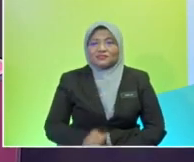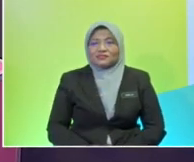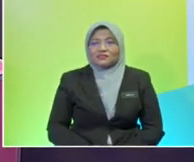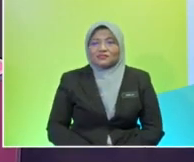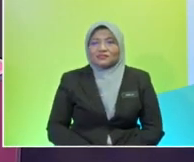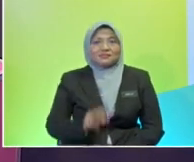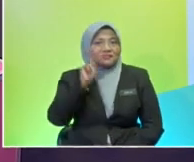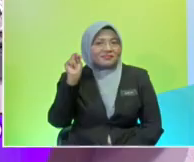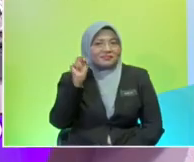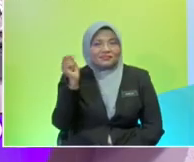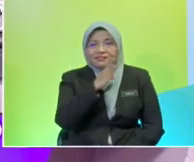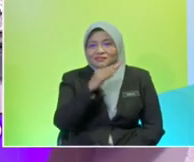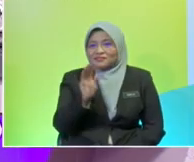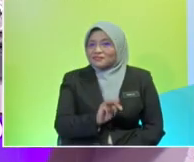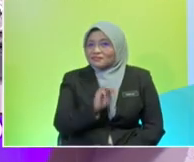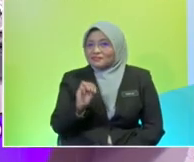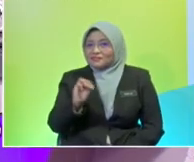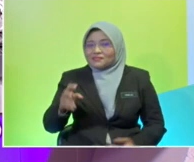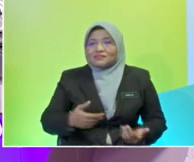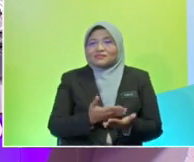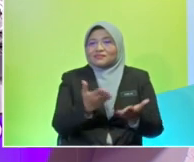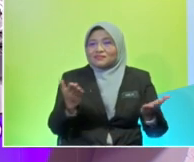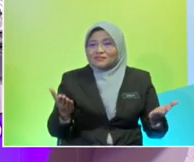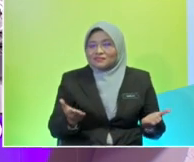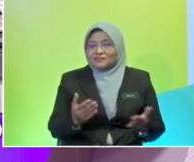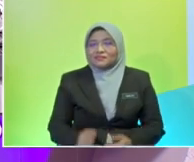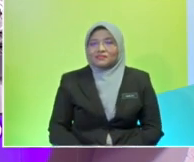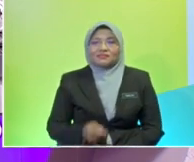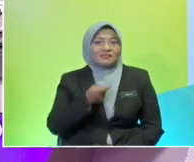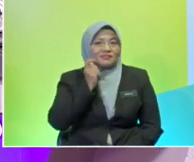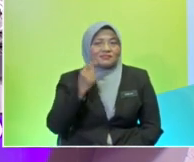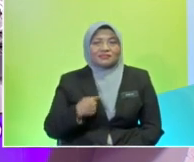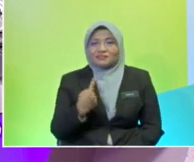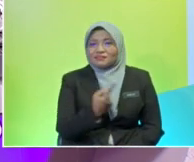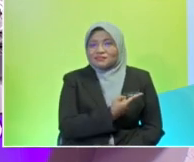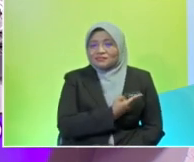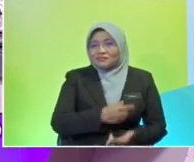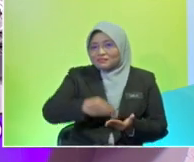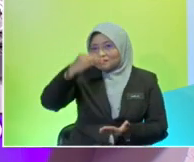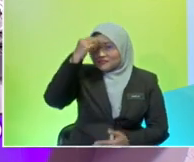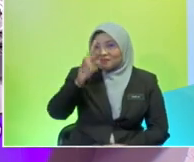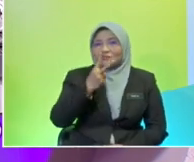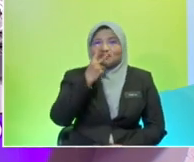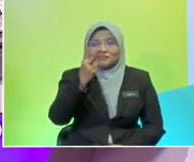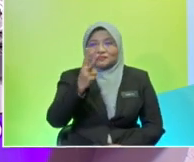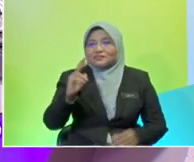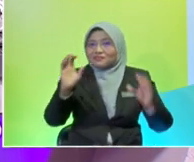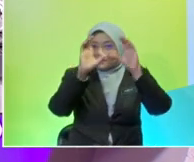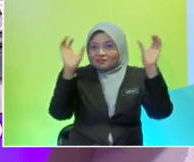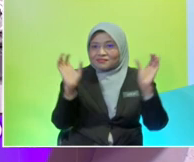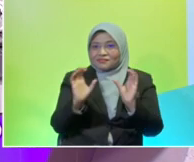murid-murid semua itu telah belajar memahaki dan menceritakan keadaan cuaca yang berbeda